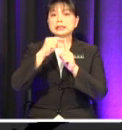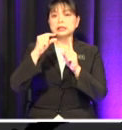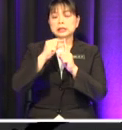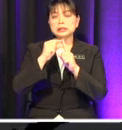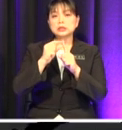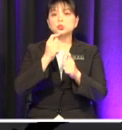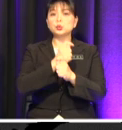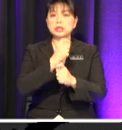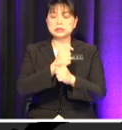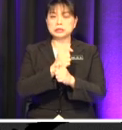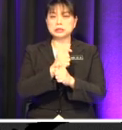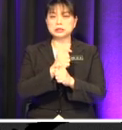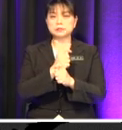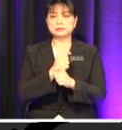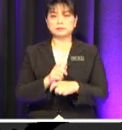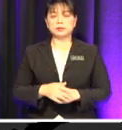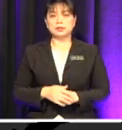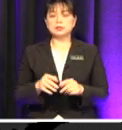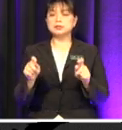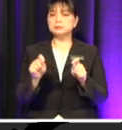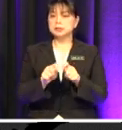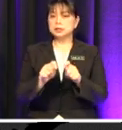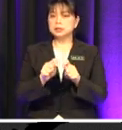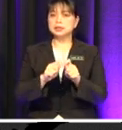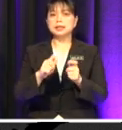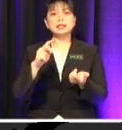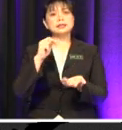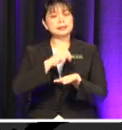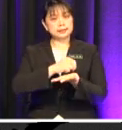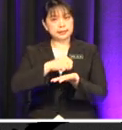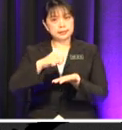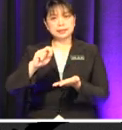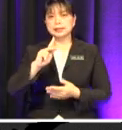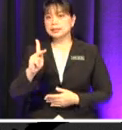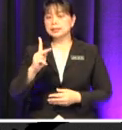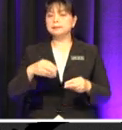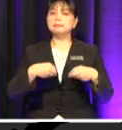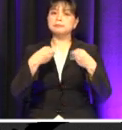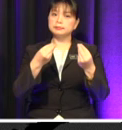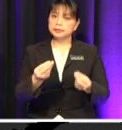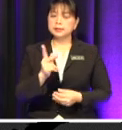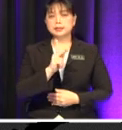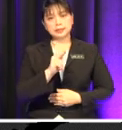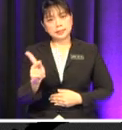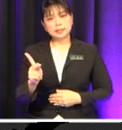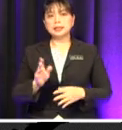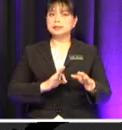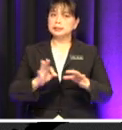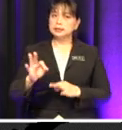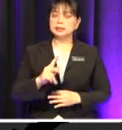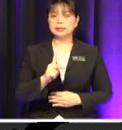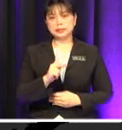kata tugasnya sepertinya tekan berikan Terangkan